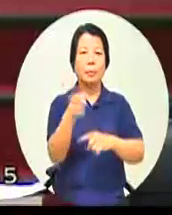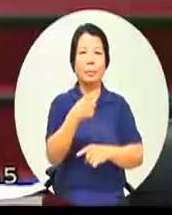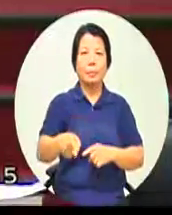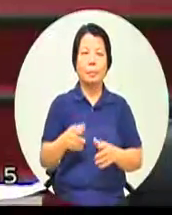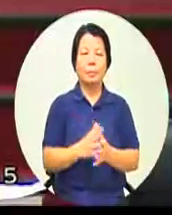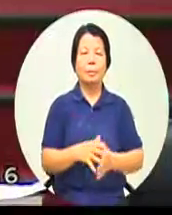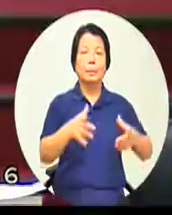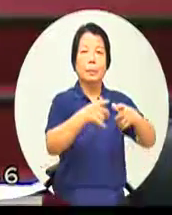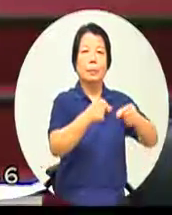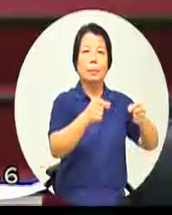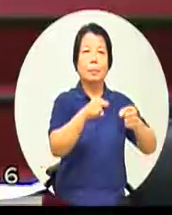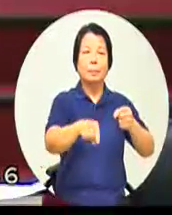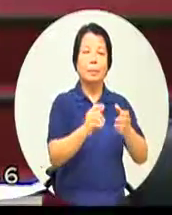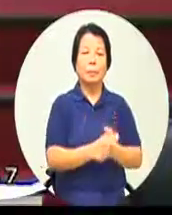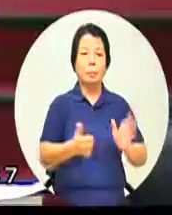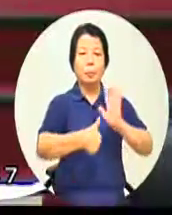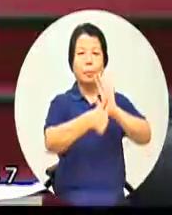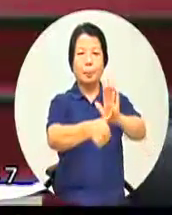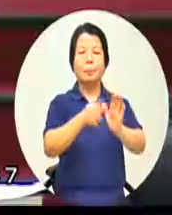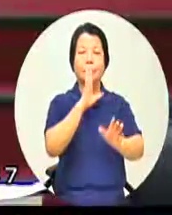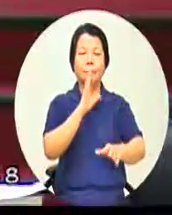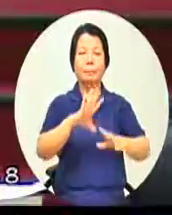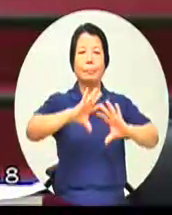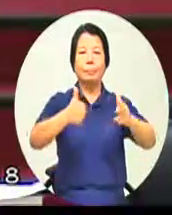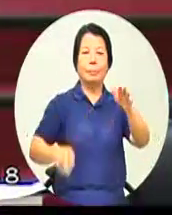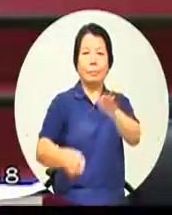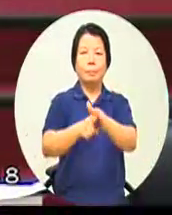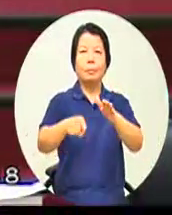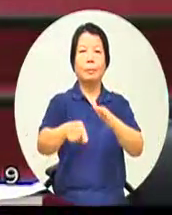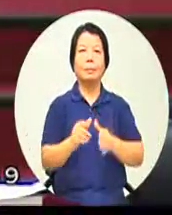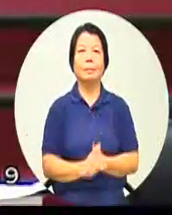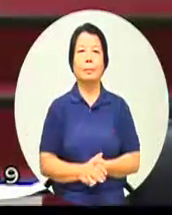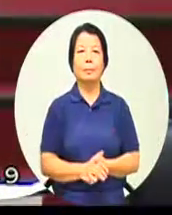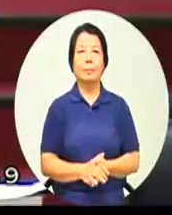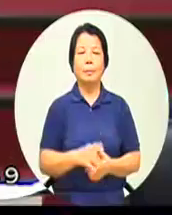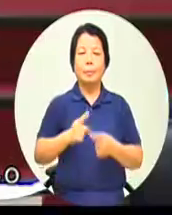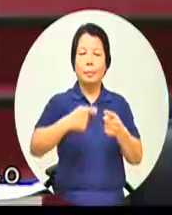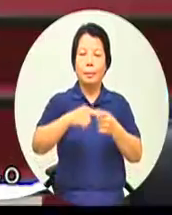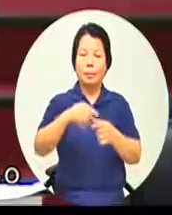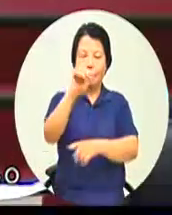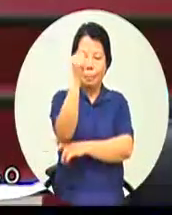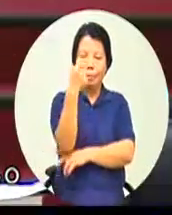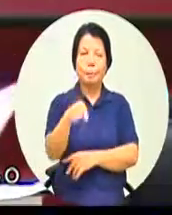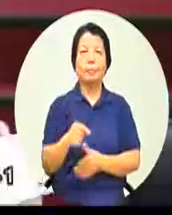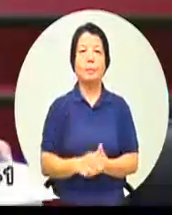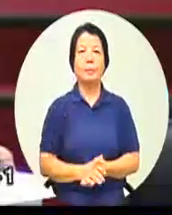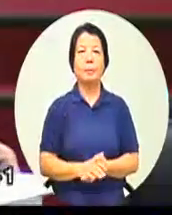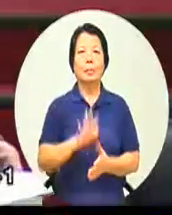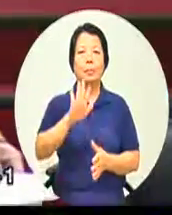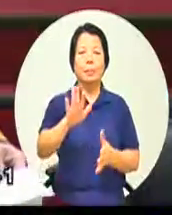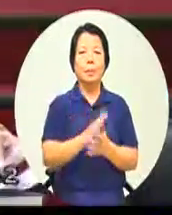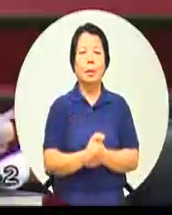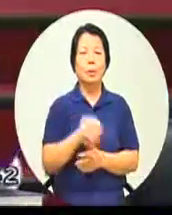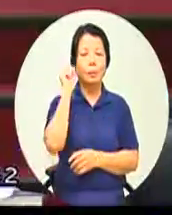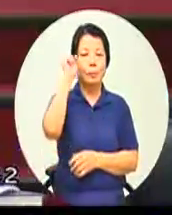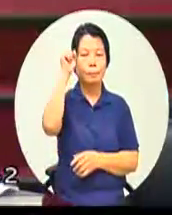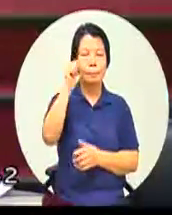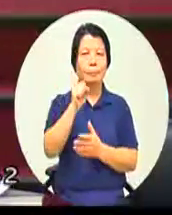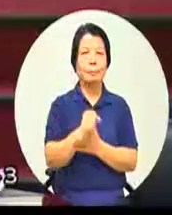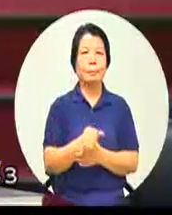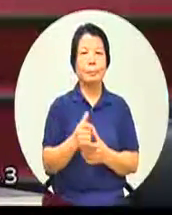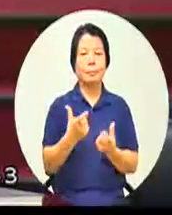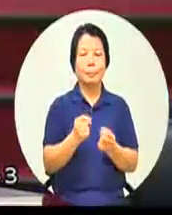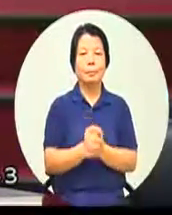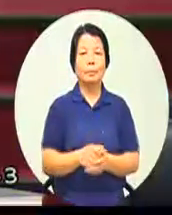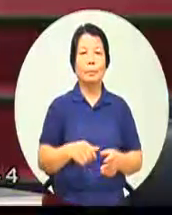代。太有名的，有哪造反的？讲造反啦，应该讲革命啦吼。有抗日三大领袖，来